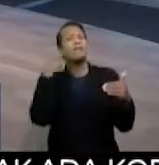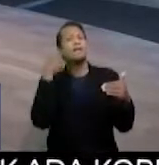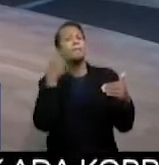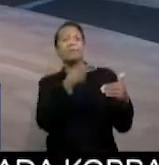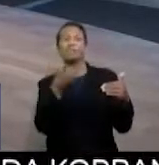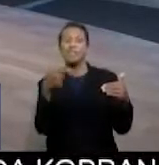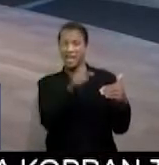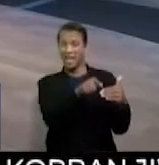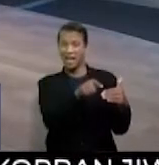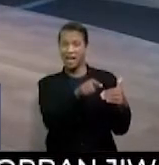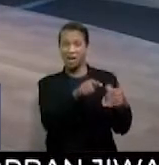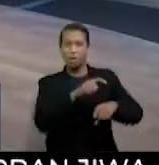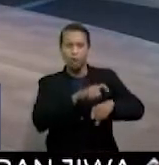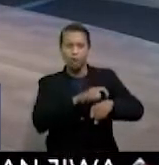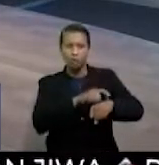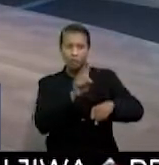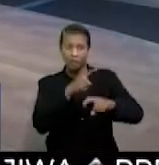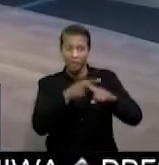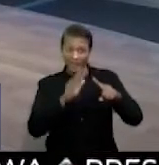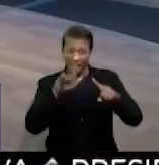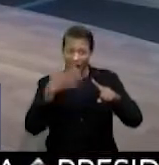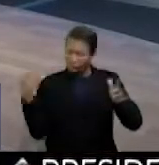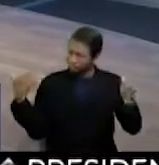ini, bagaimana Mas Edwin melihatnya?